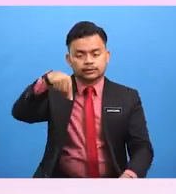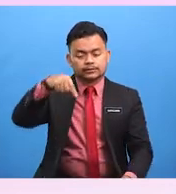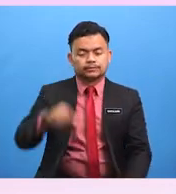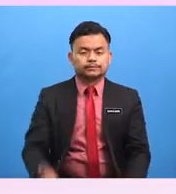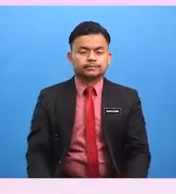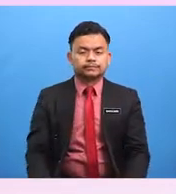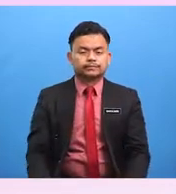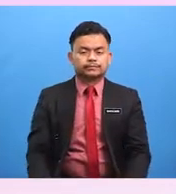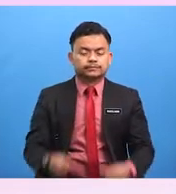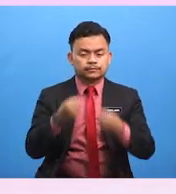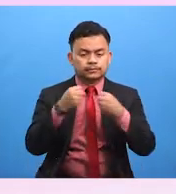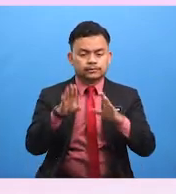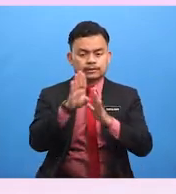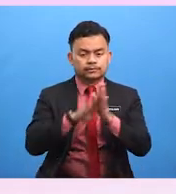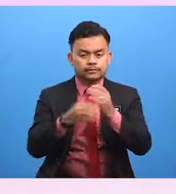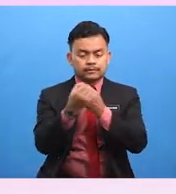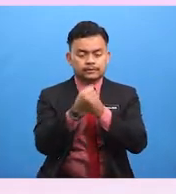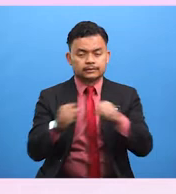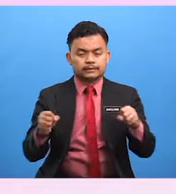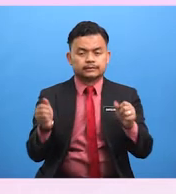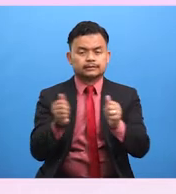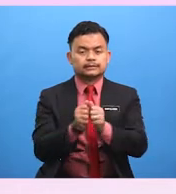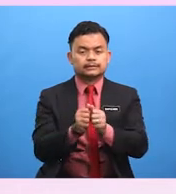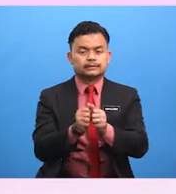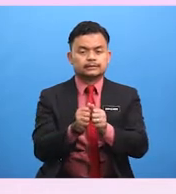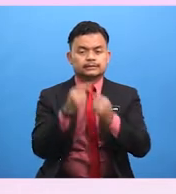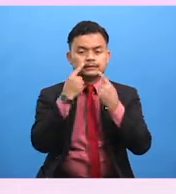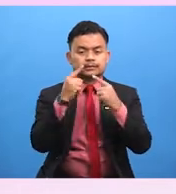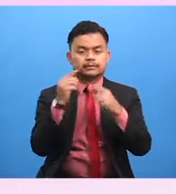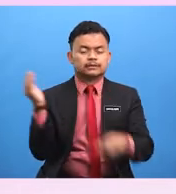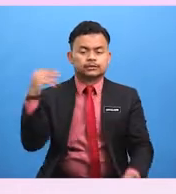Sudah bersedia dengan jawapan kamu? Jom kita semak.